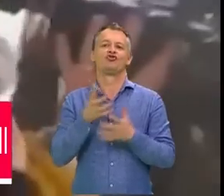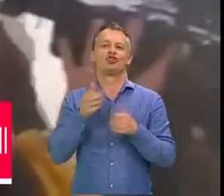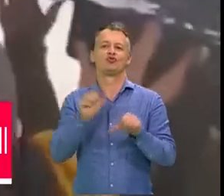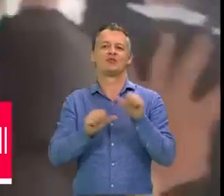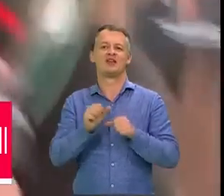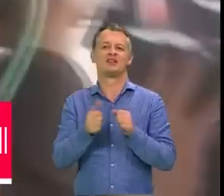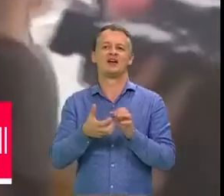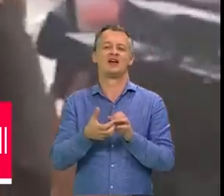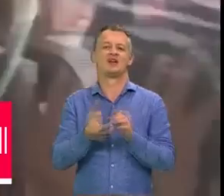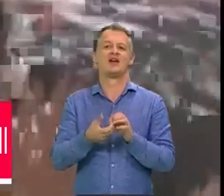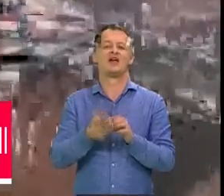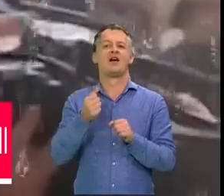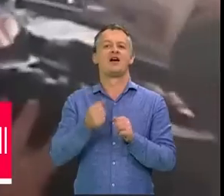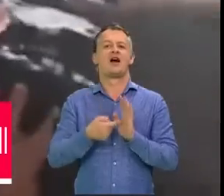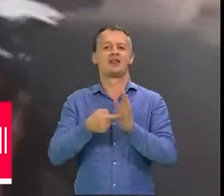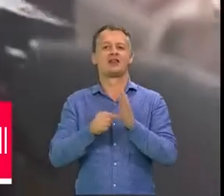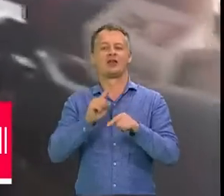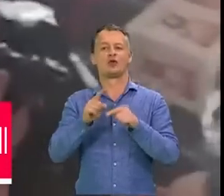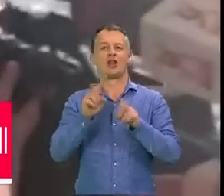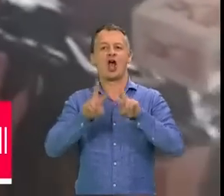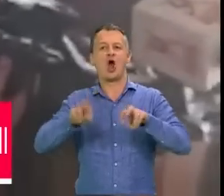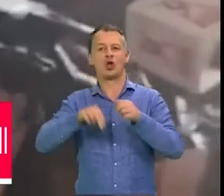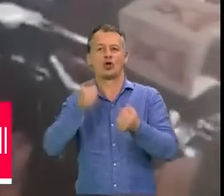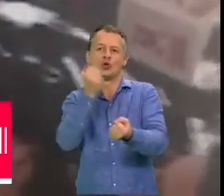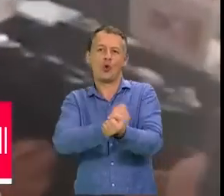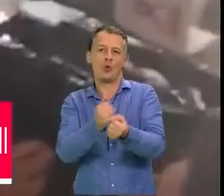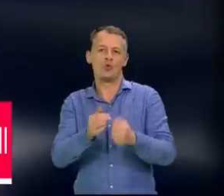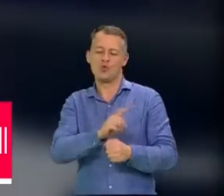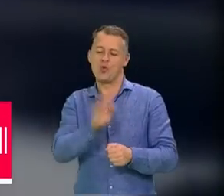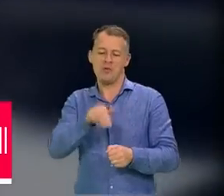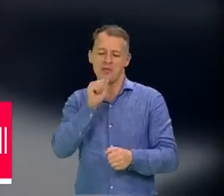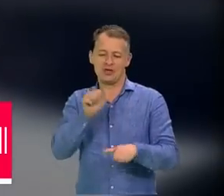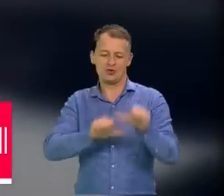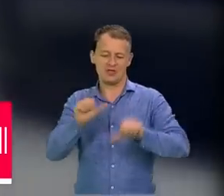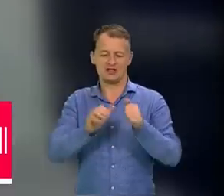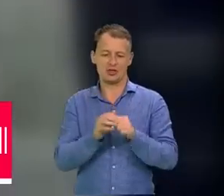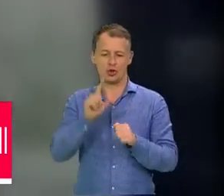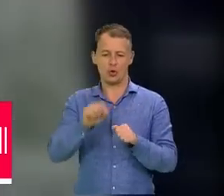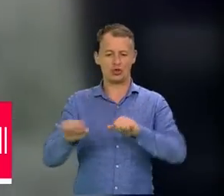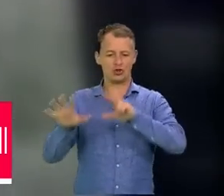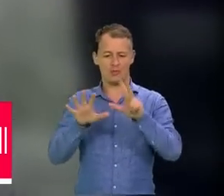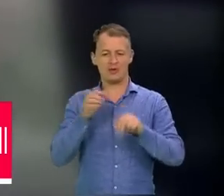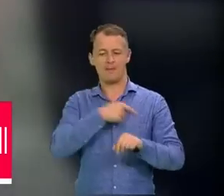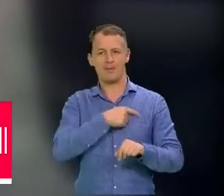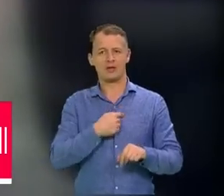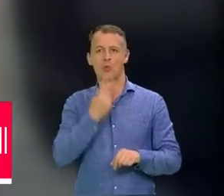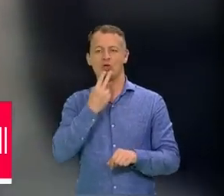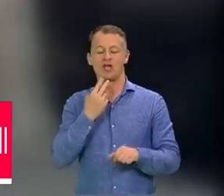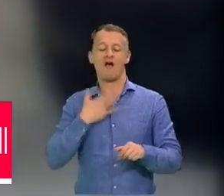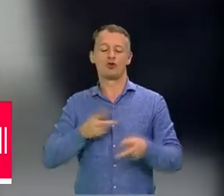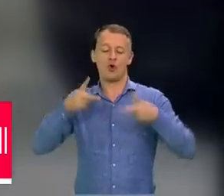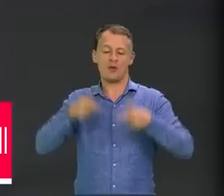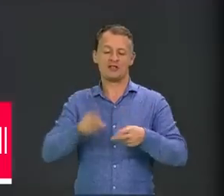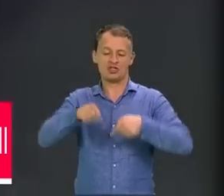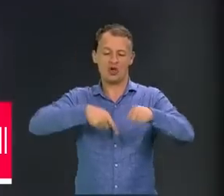Ce substanță a ieșit la dreapte? Nu avem nicio substanță! Pe 28 martie, polițiștii au vrut să o oprească